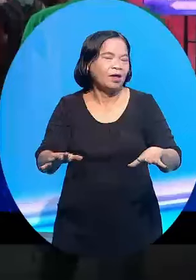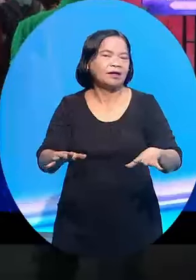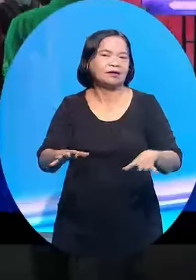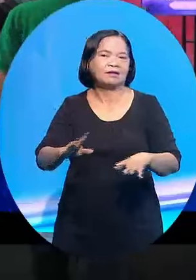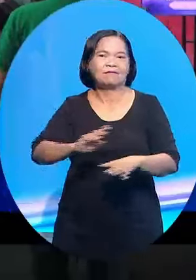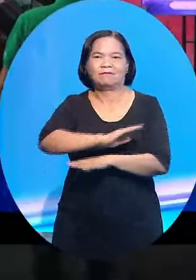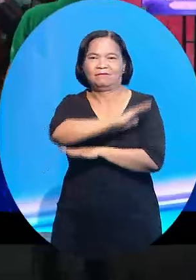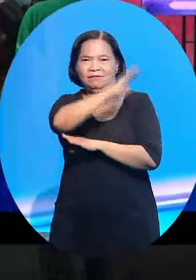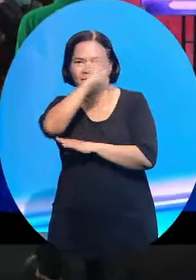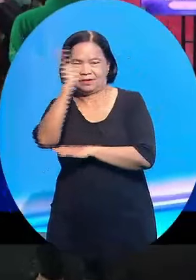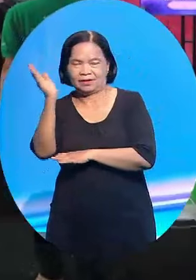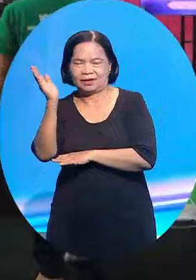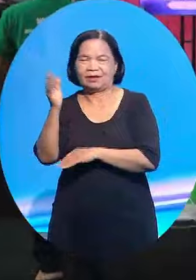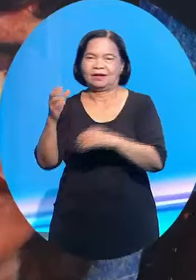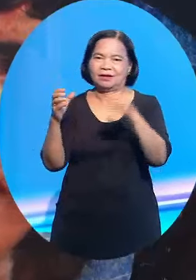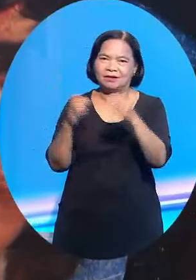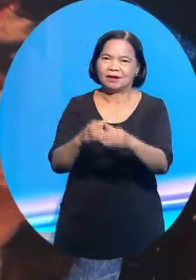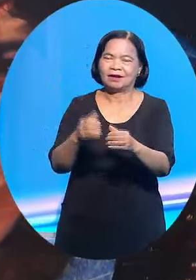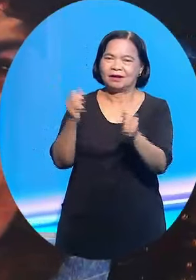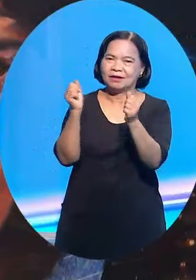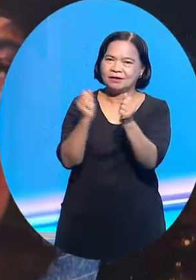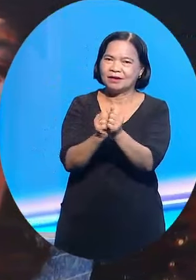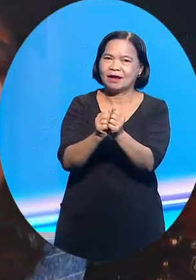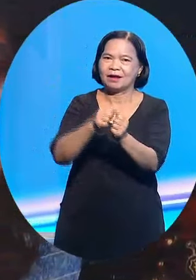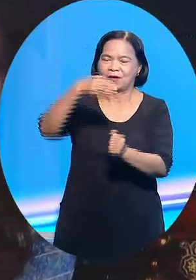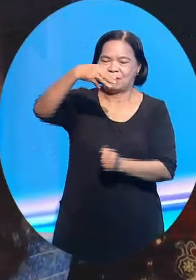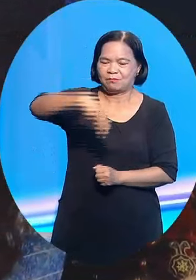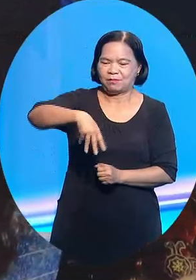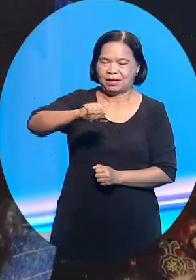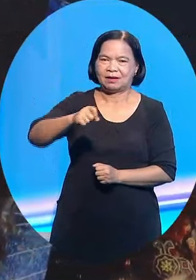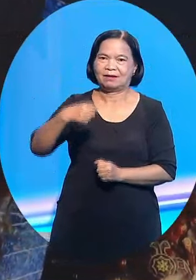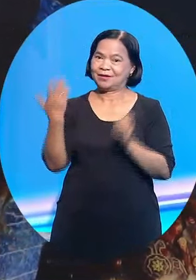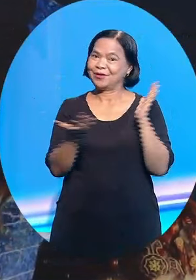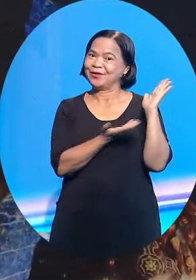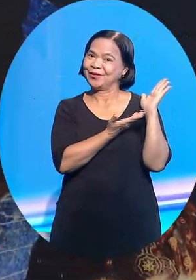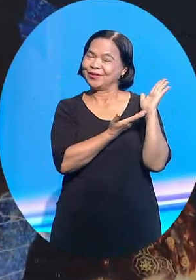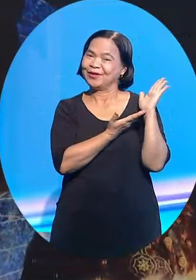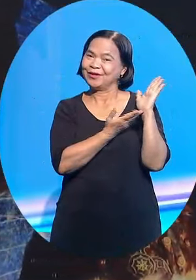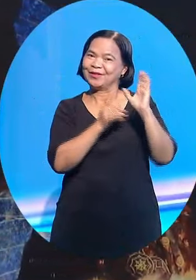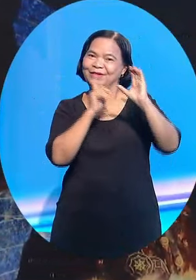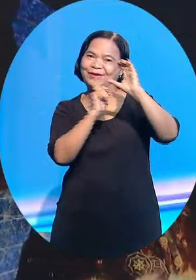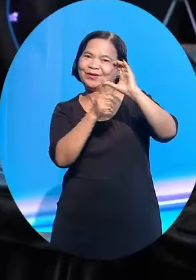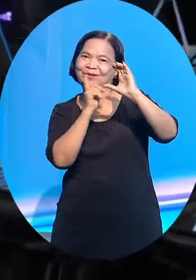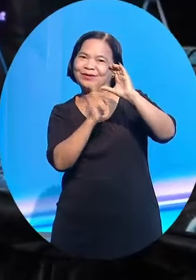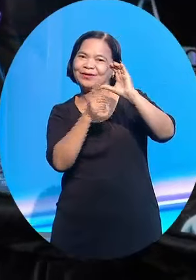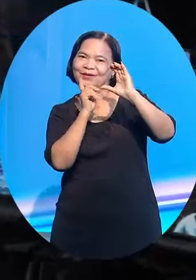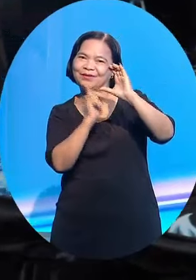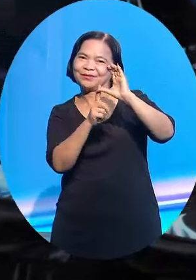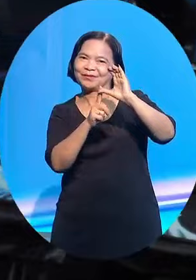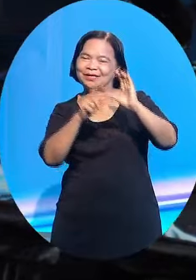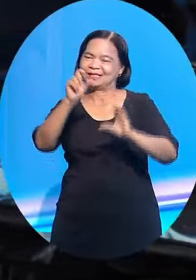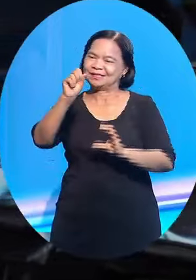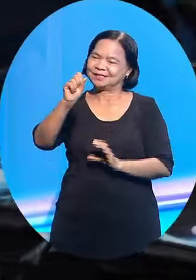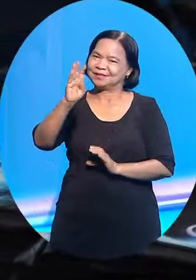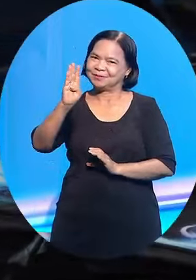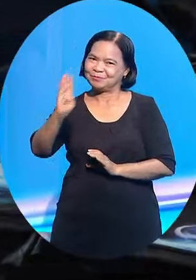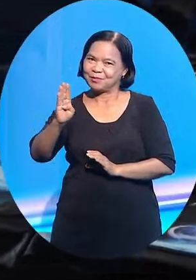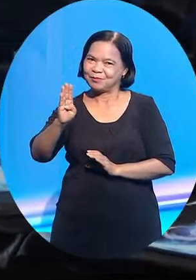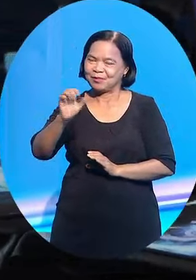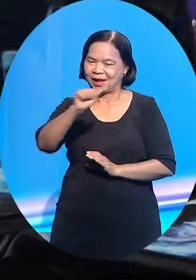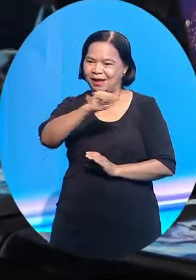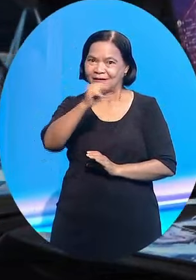game. Tại ngày hội, tập đoàn Microsoft đã giới thiệu các công cụ, nền tảng và hệ sinh thái Xbox, Azure và GitHub nâng cao